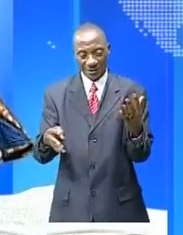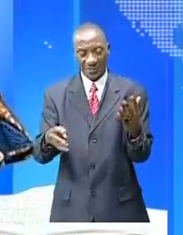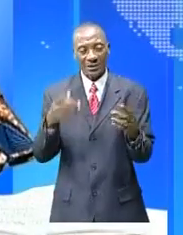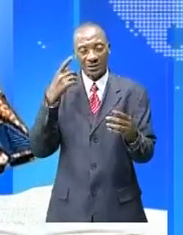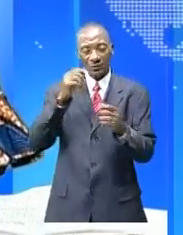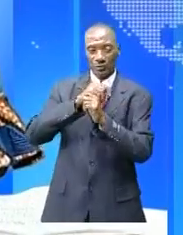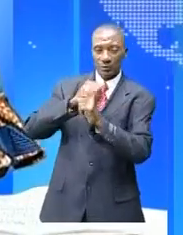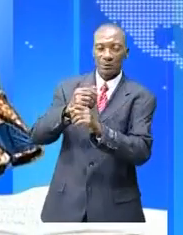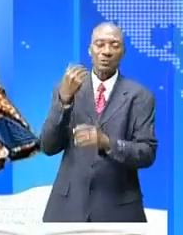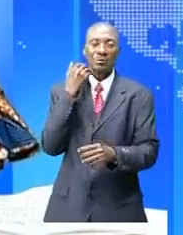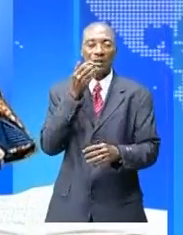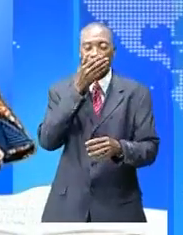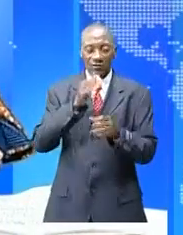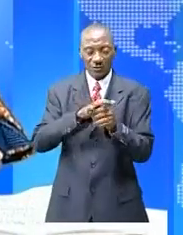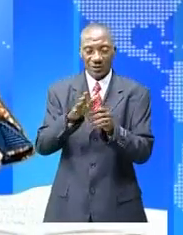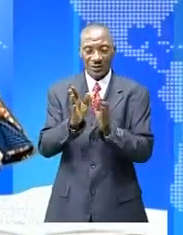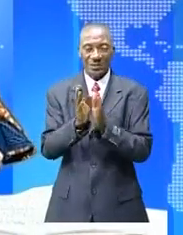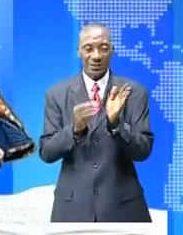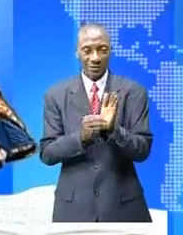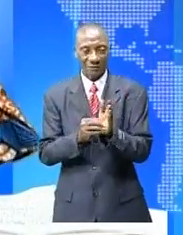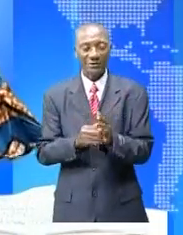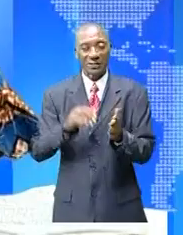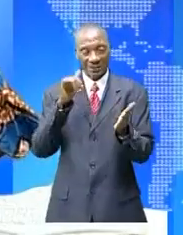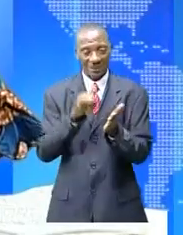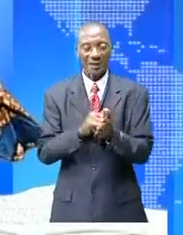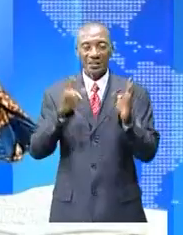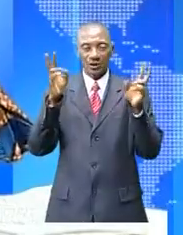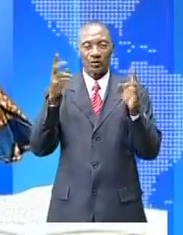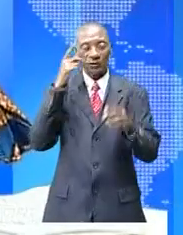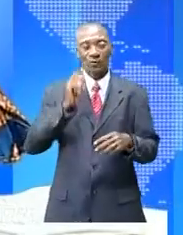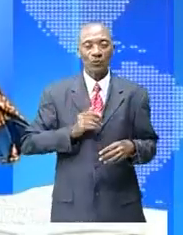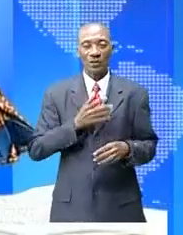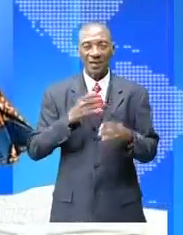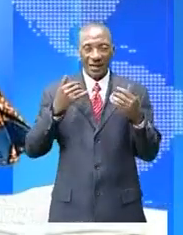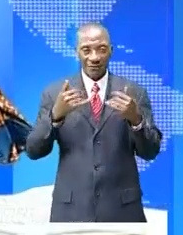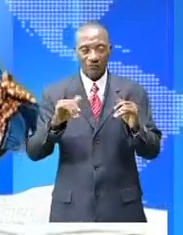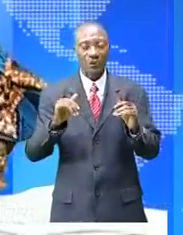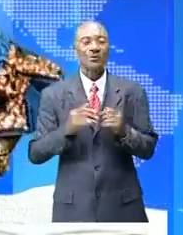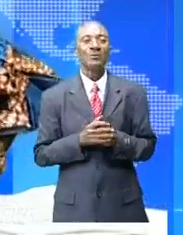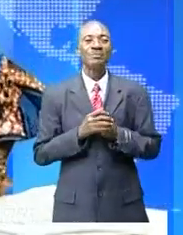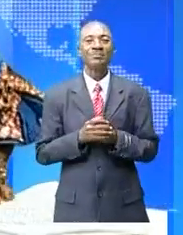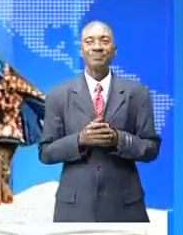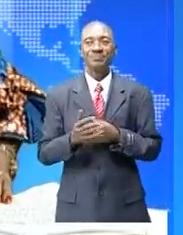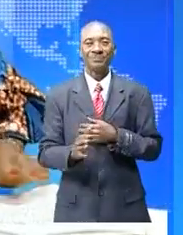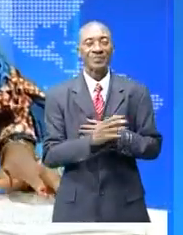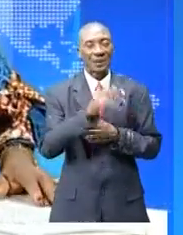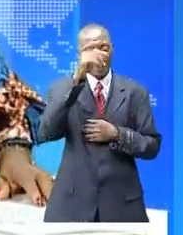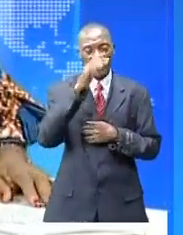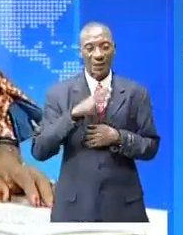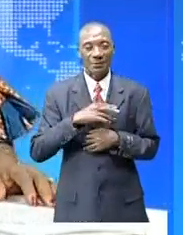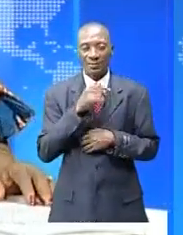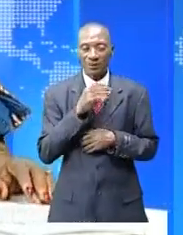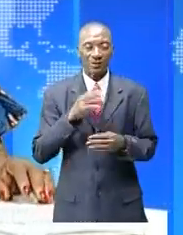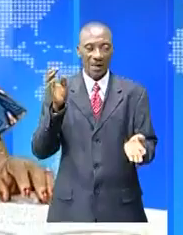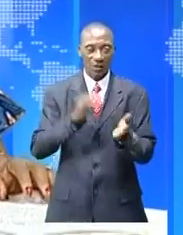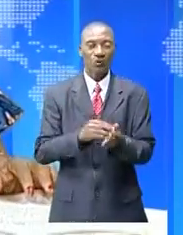la COVID-19. C'est l'essentiel du sommaire de ce journal que j'ai le plaisir de vous présenter. Mesdames et messieurs, encore